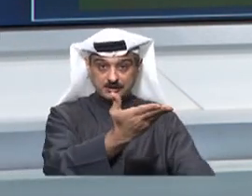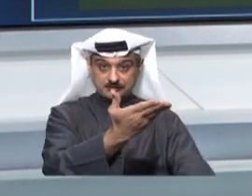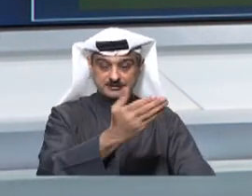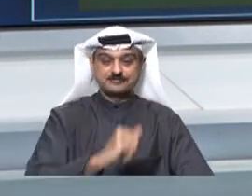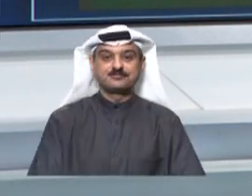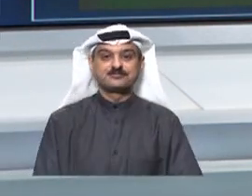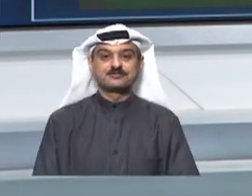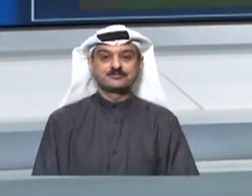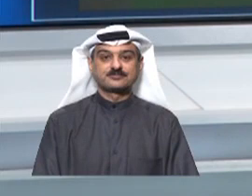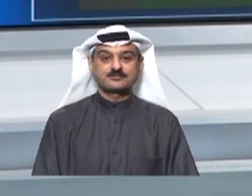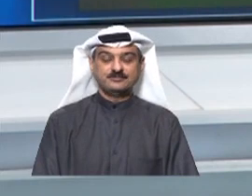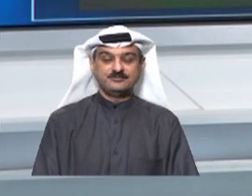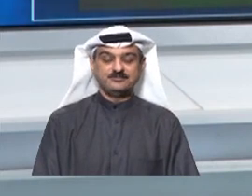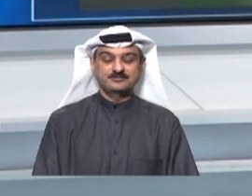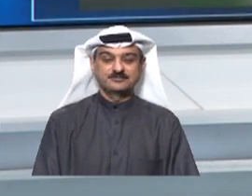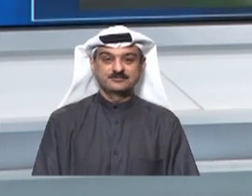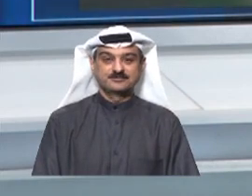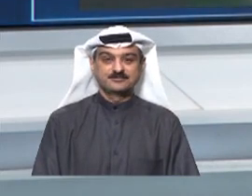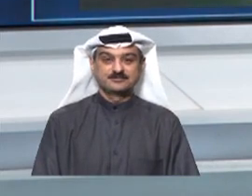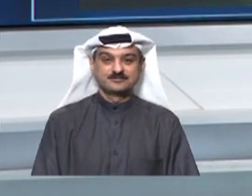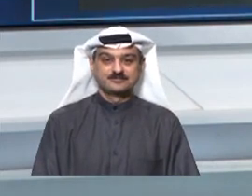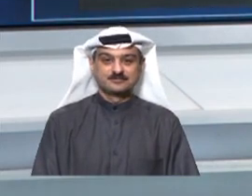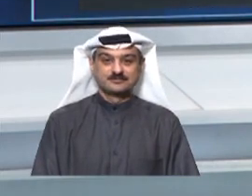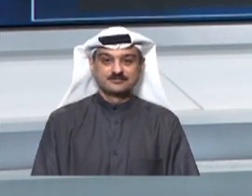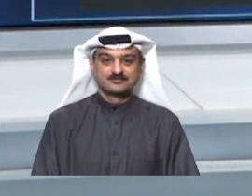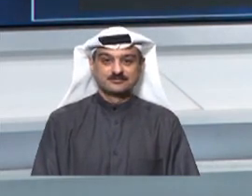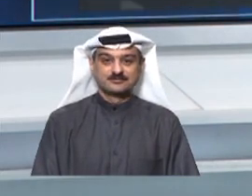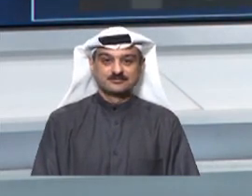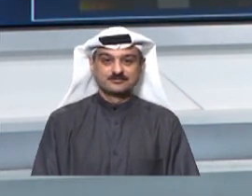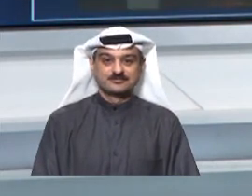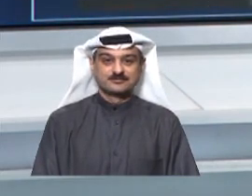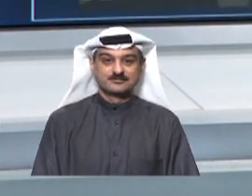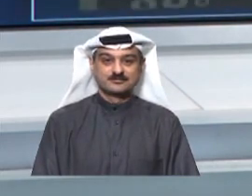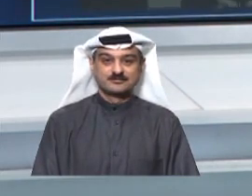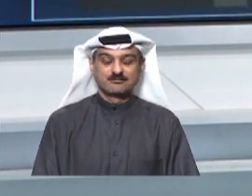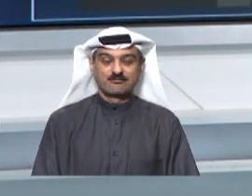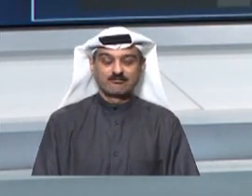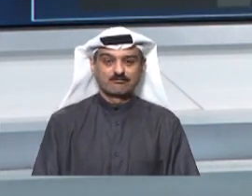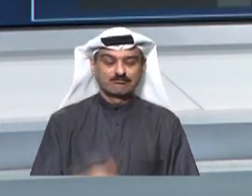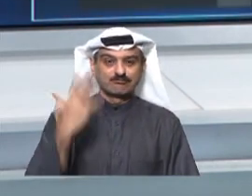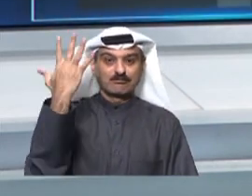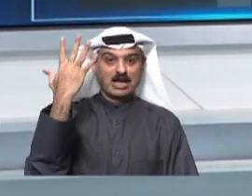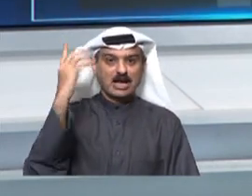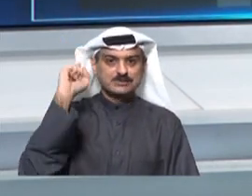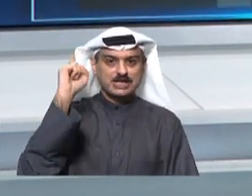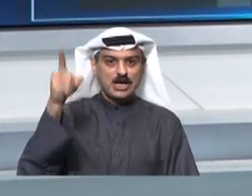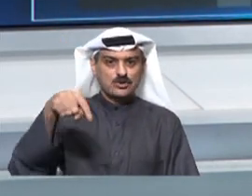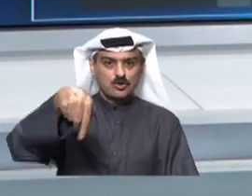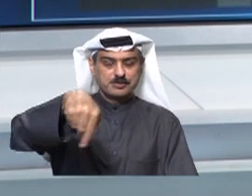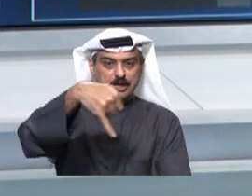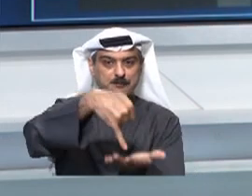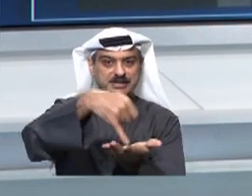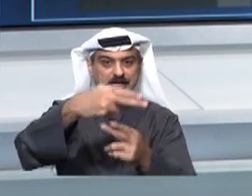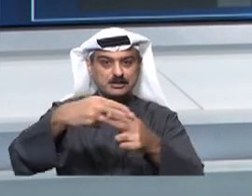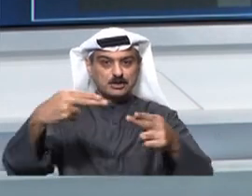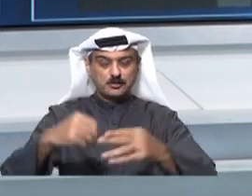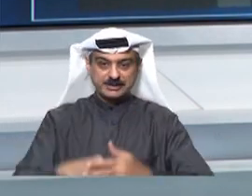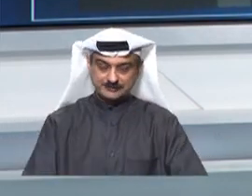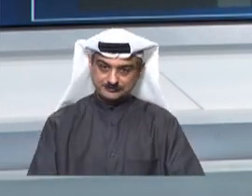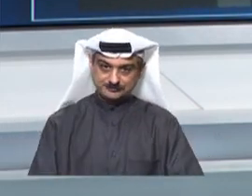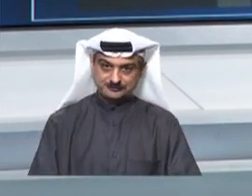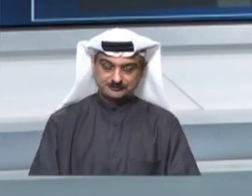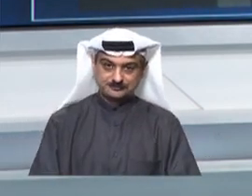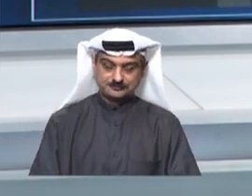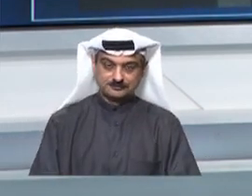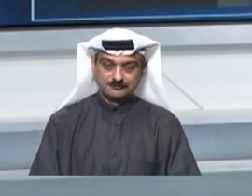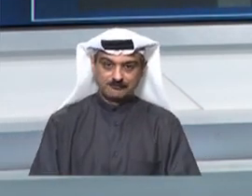وموعد أذان المغرب الساعة 5:29 دقيقة. أما بالنسبة للطقس المتوقع في مدينة الكويت خلال الأيام الخمسة المقبلة،